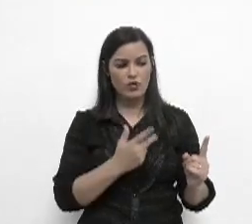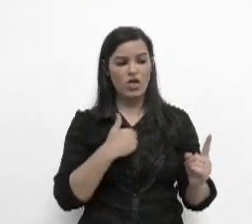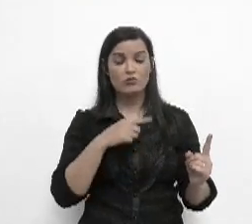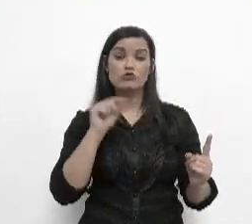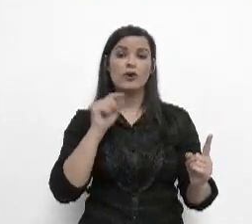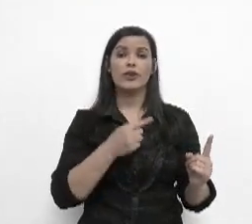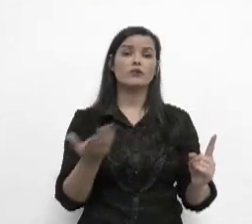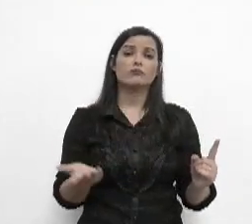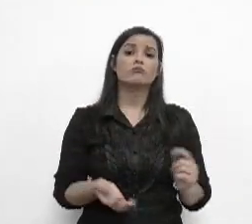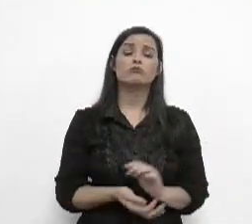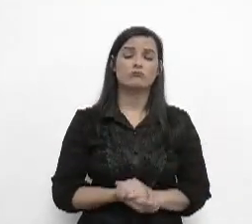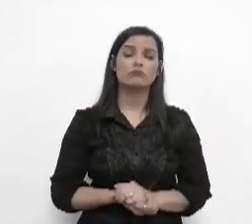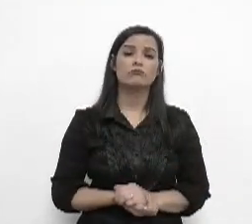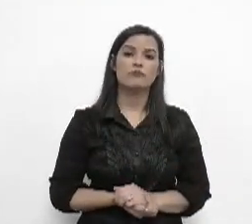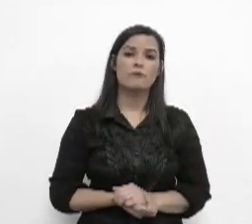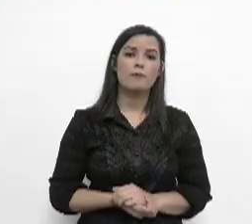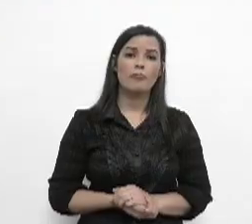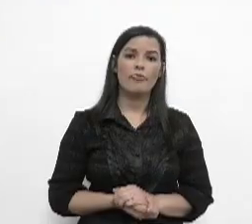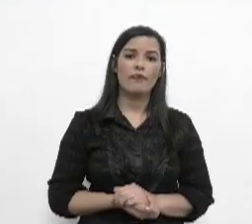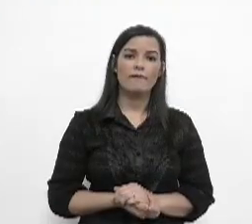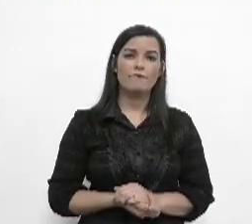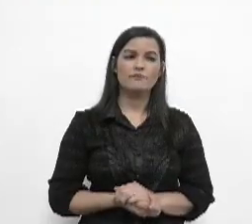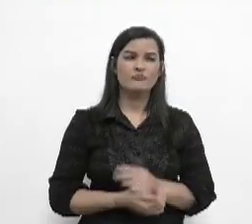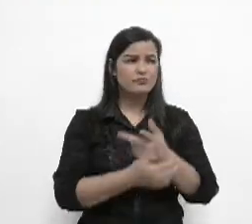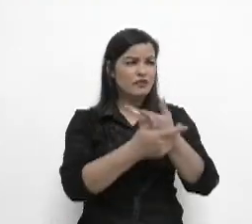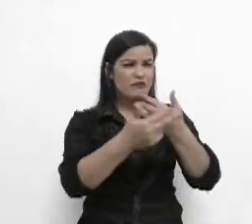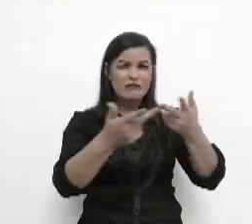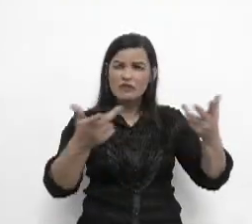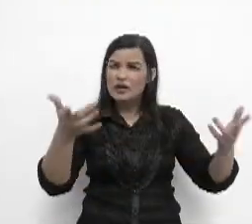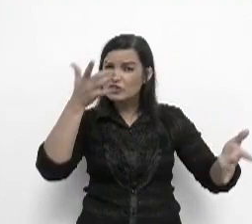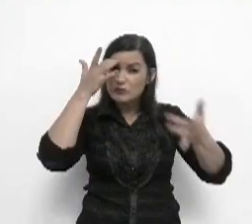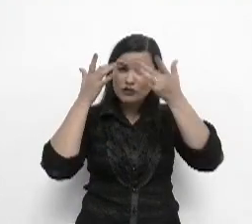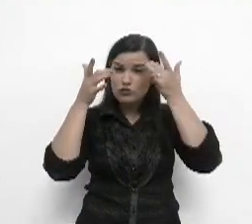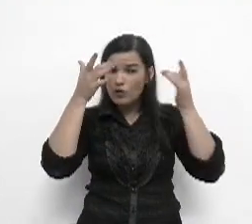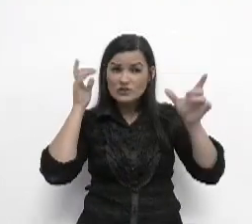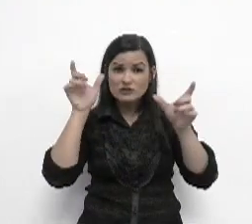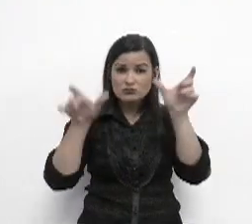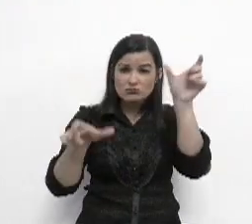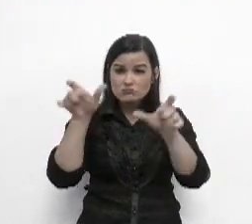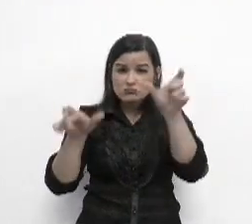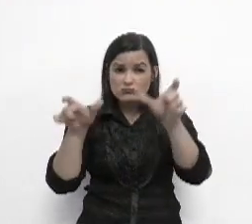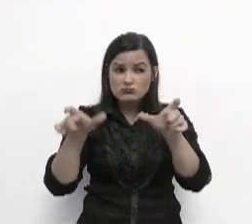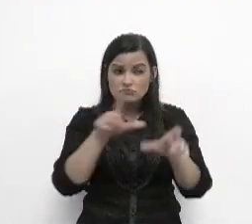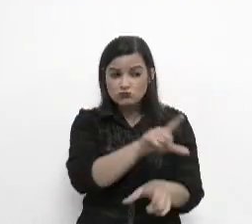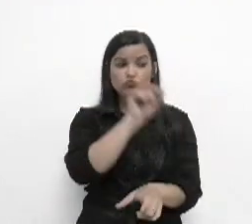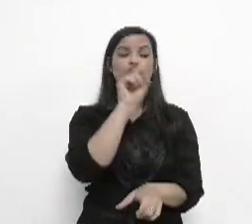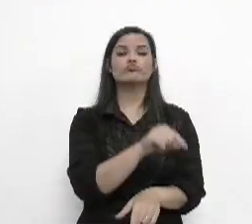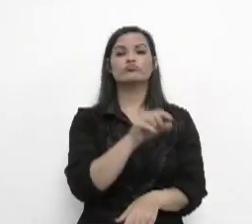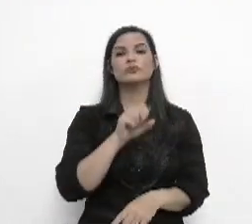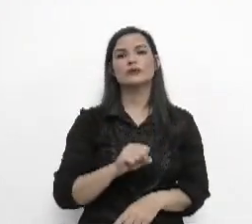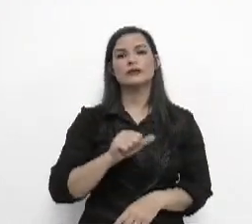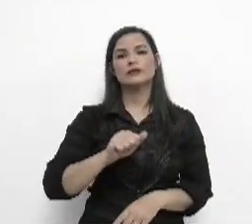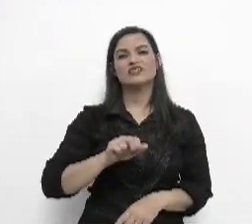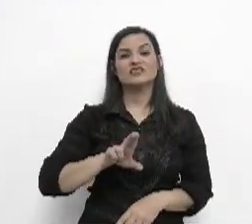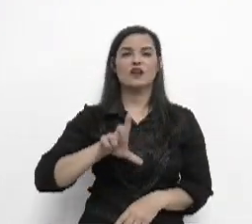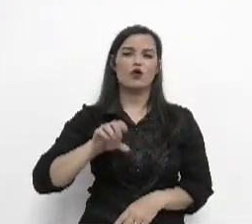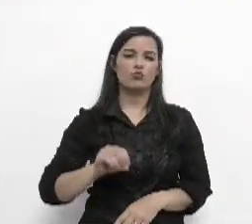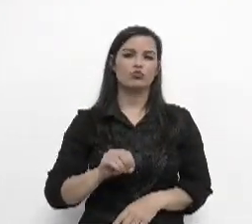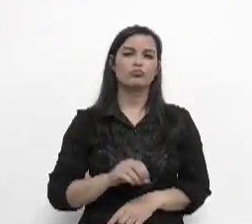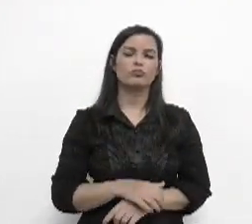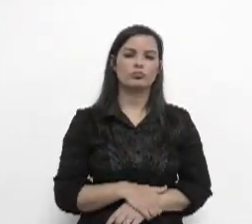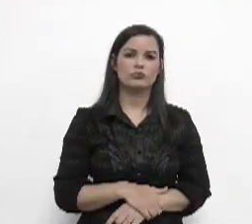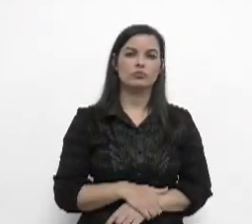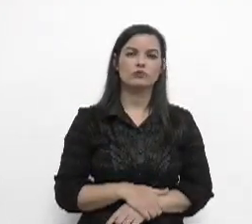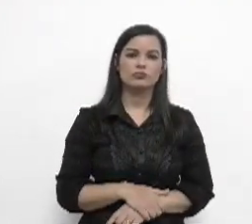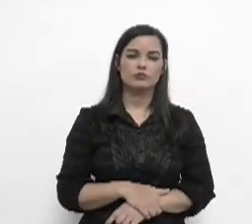사람들 가운데 내가 그를 골랐다고 말합니다. Dentre os muitos homens que eu vi, escolhi esse homem. 사랑하는 여러분, Amados irmãos, 우리가 우리의